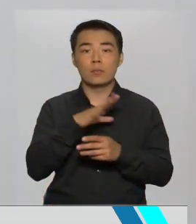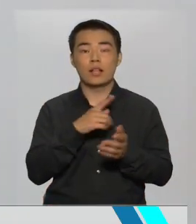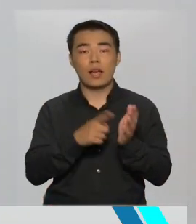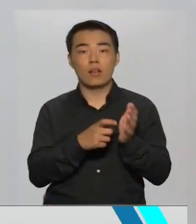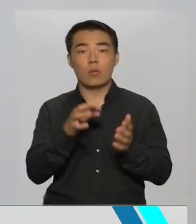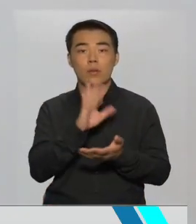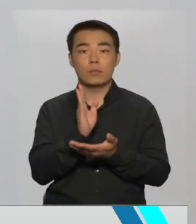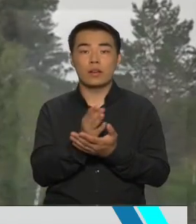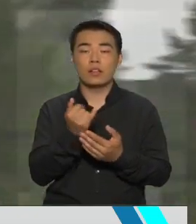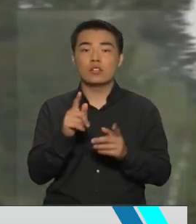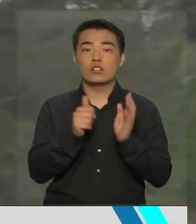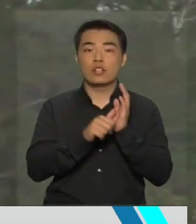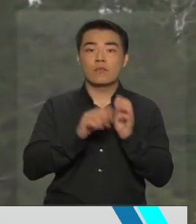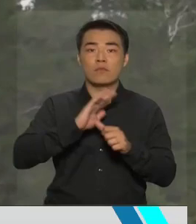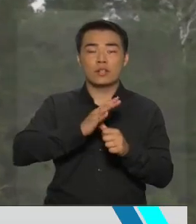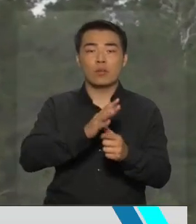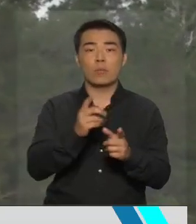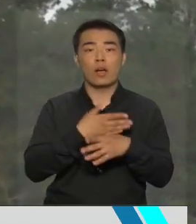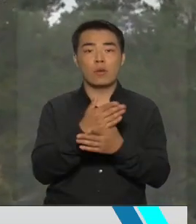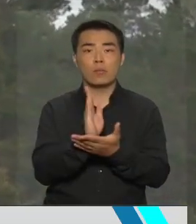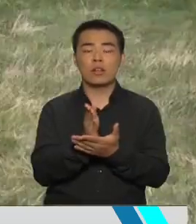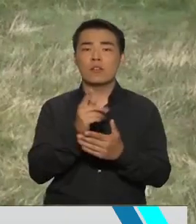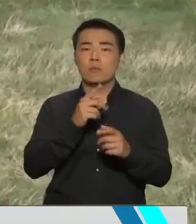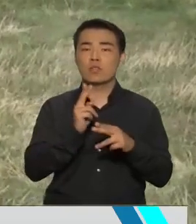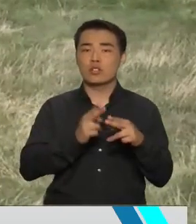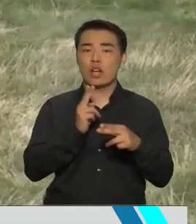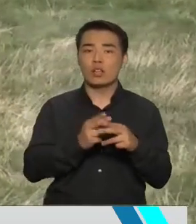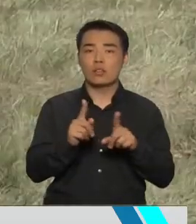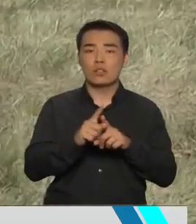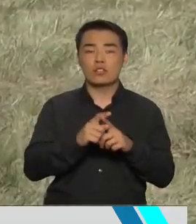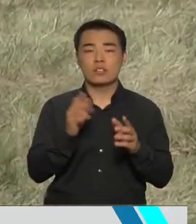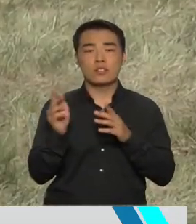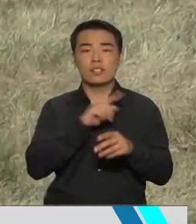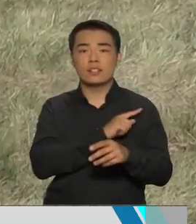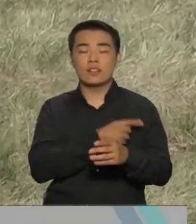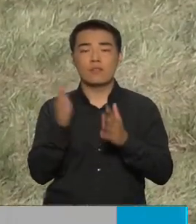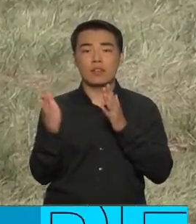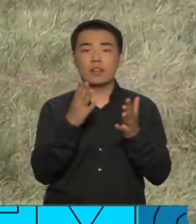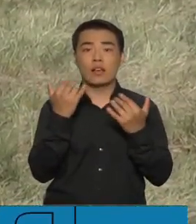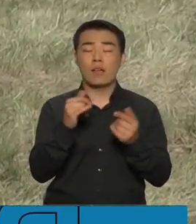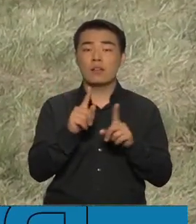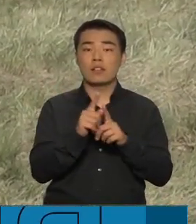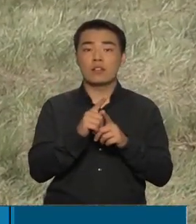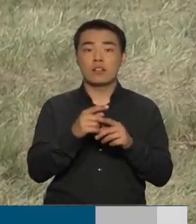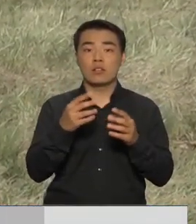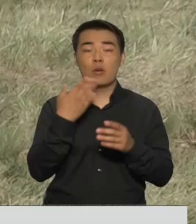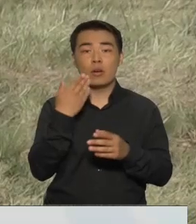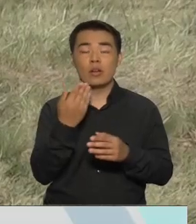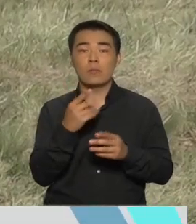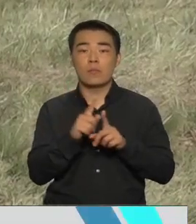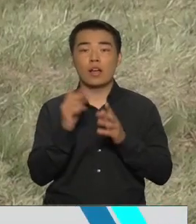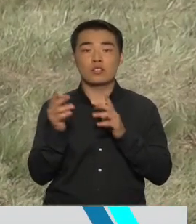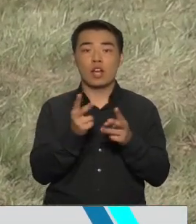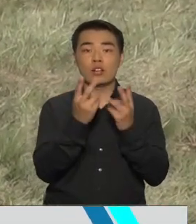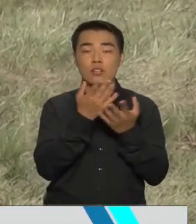тушении задействовано 6 вертолетов. Очень мешает сильный ветер. Сейчас в основном низовой пожар. Верхового пожара нету. Ну и, как я говорил,